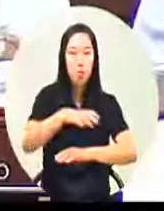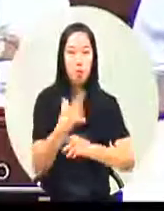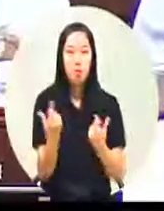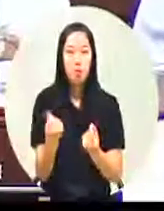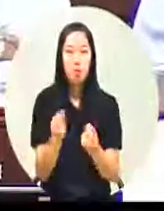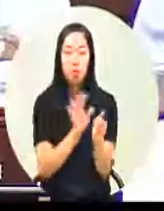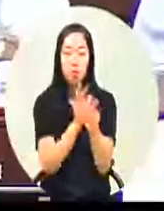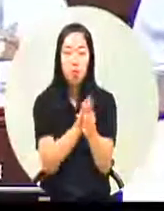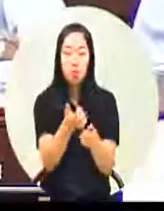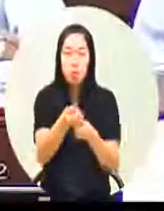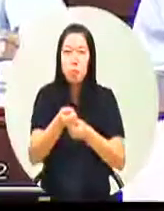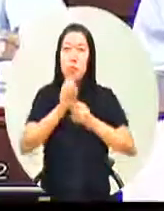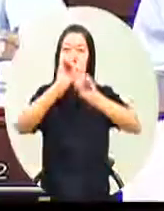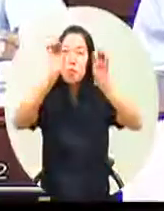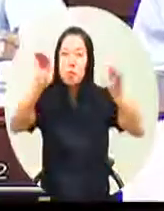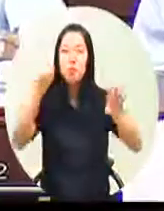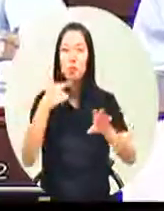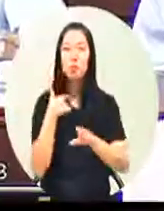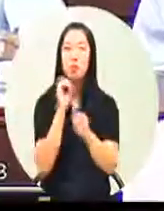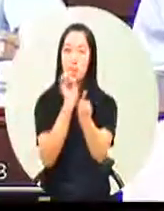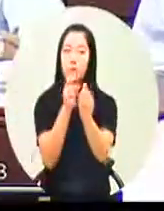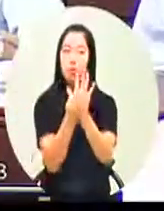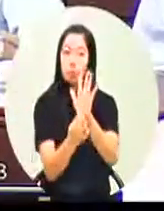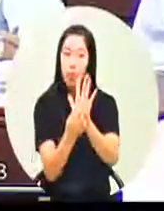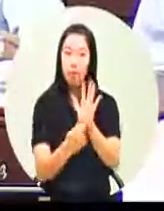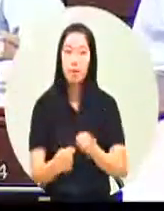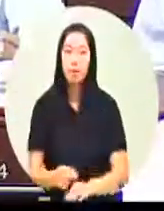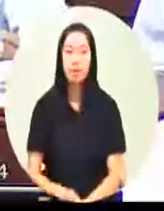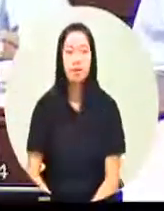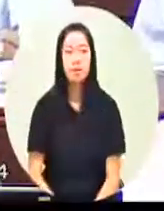行销所以我在这里跟议员做这样的说明